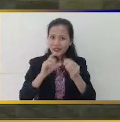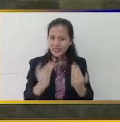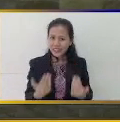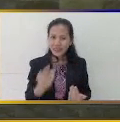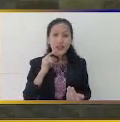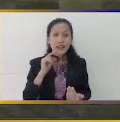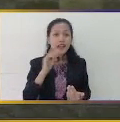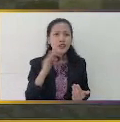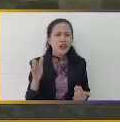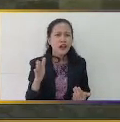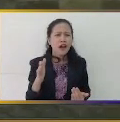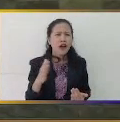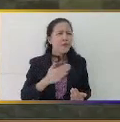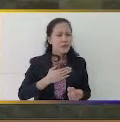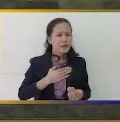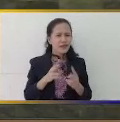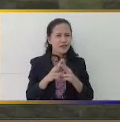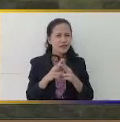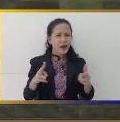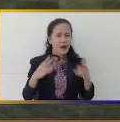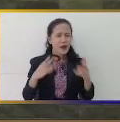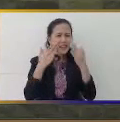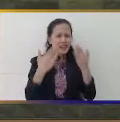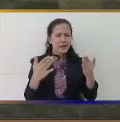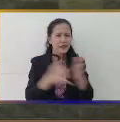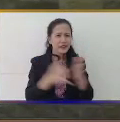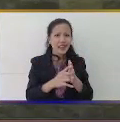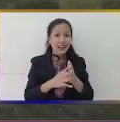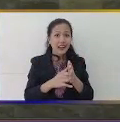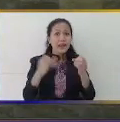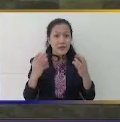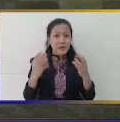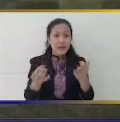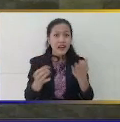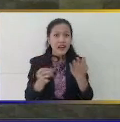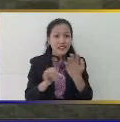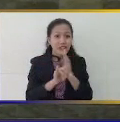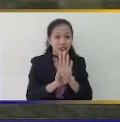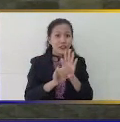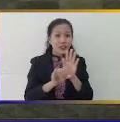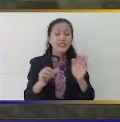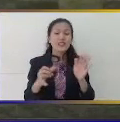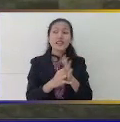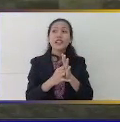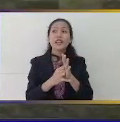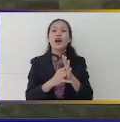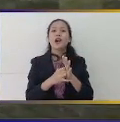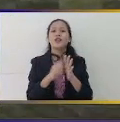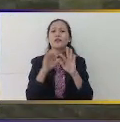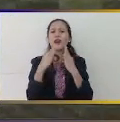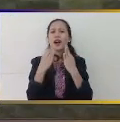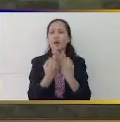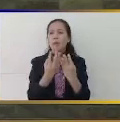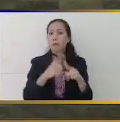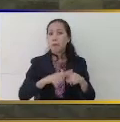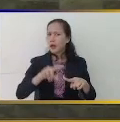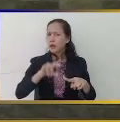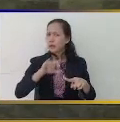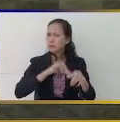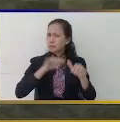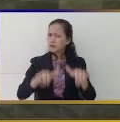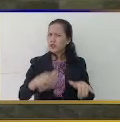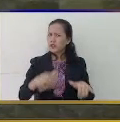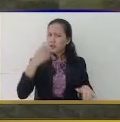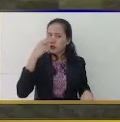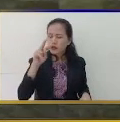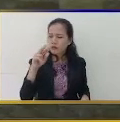I'm so thankful na marami po na-introduce na families kanina. But I can still see, kapatid, mga individuals